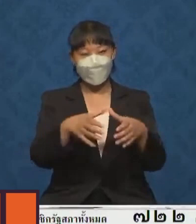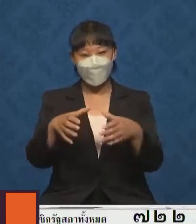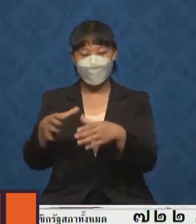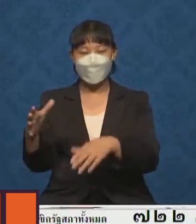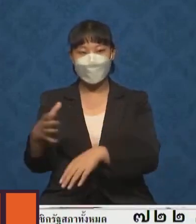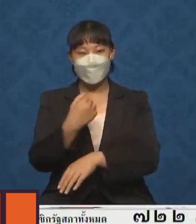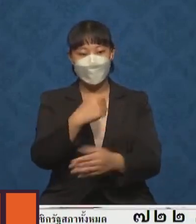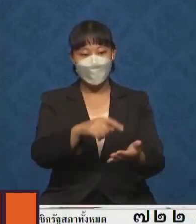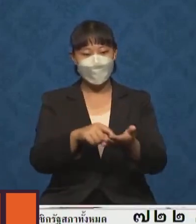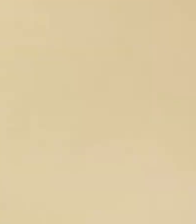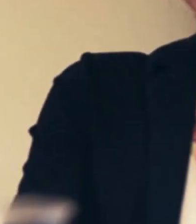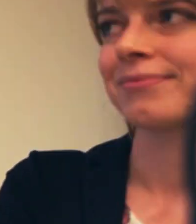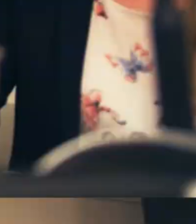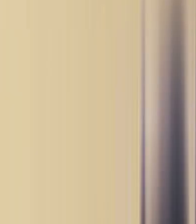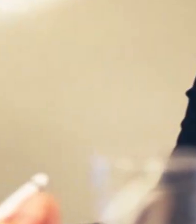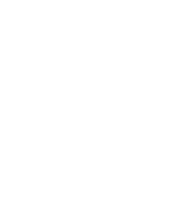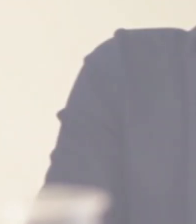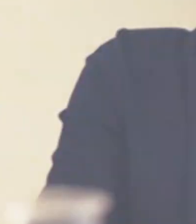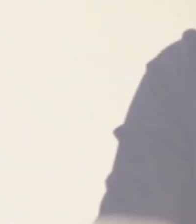คุณนะทุทธครับ